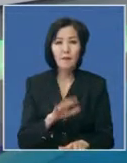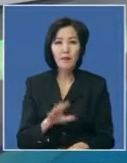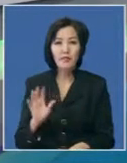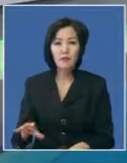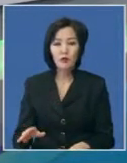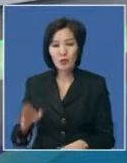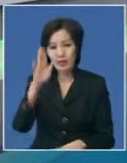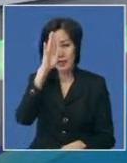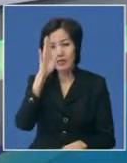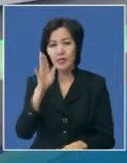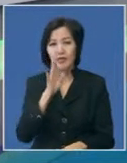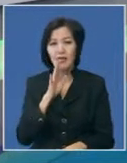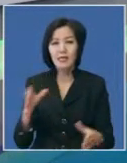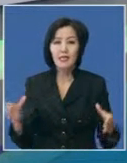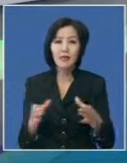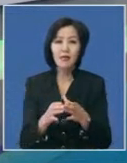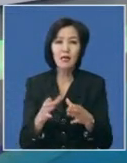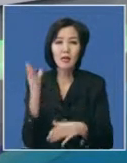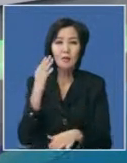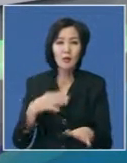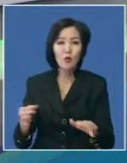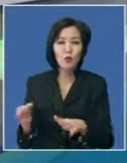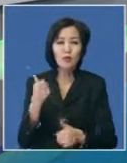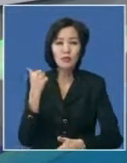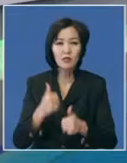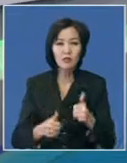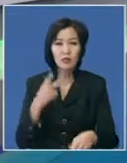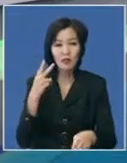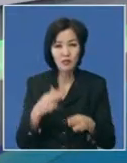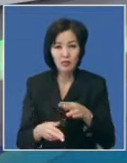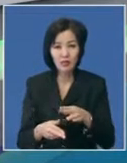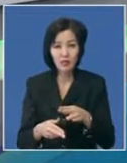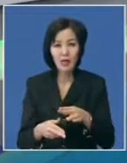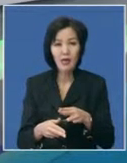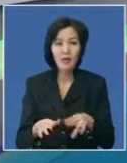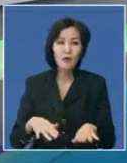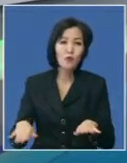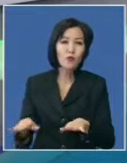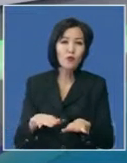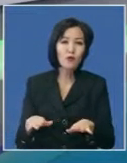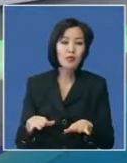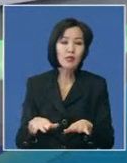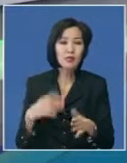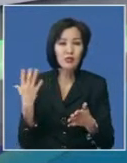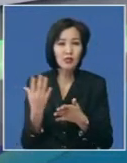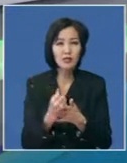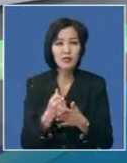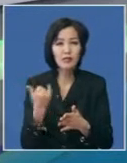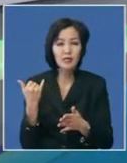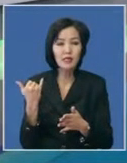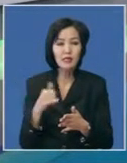Баскетболдан ерлер мен әйелдер командалары арасында Алматы облысының чемпионаты өз мәресіне жетті. Өңір біріншілігінің жүлдегерлері сенбі